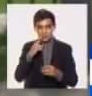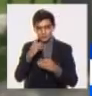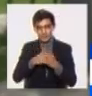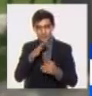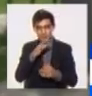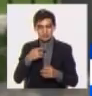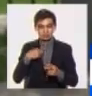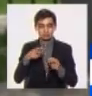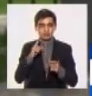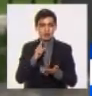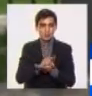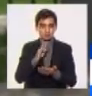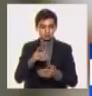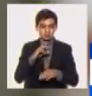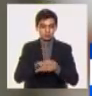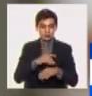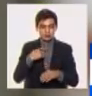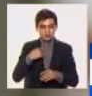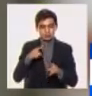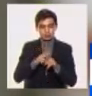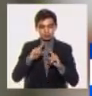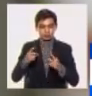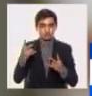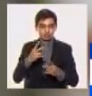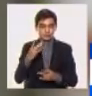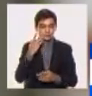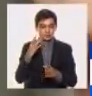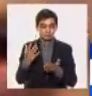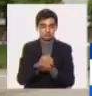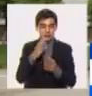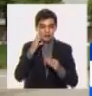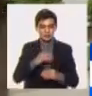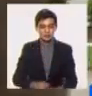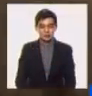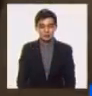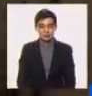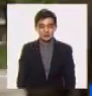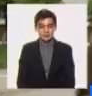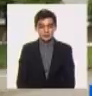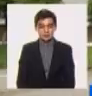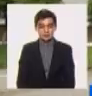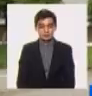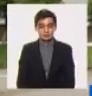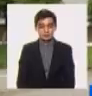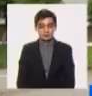благодаря общественному резонансу добиться справедливости удается все чаще. Нина Шапо, Елена Досова, Информбюро, Костанай.